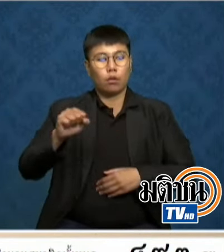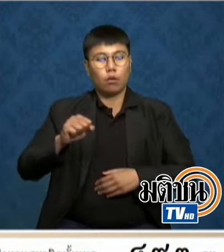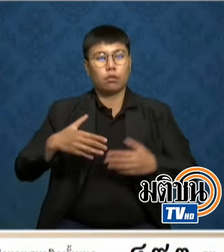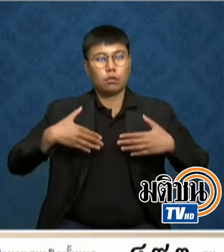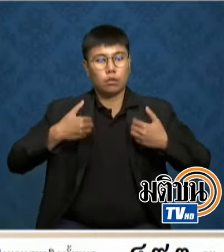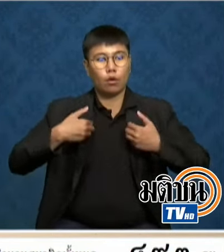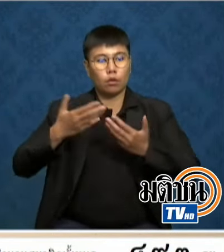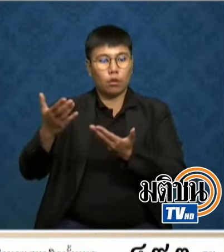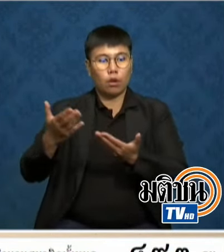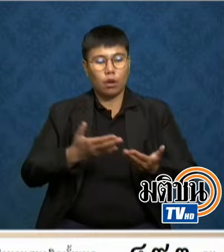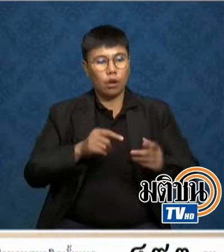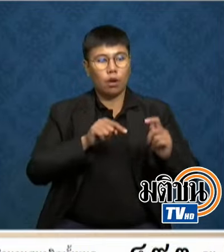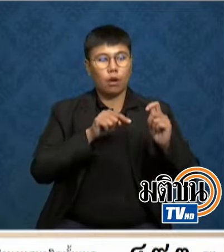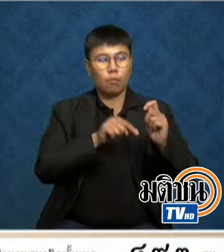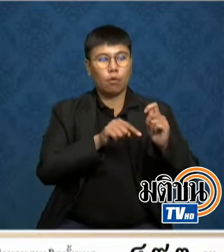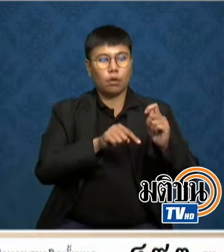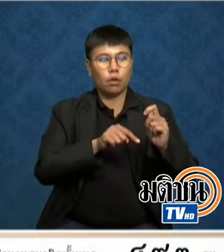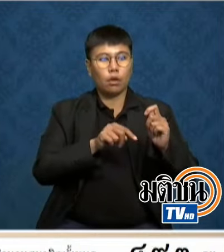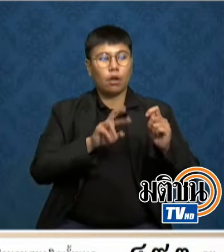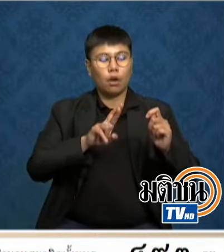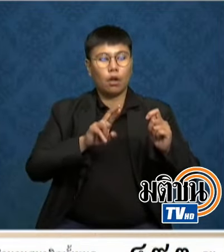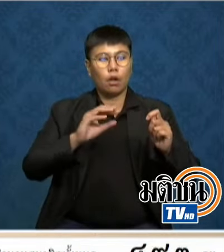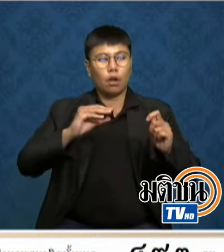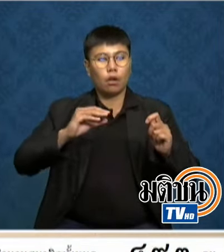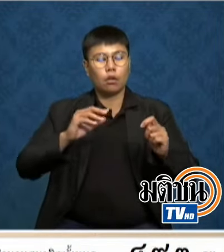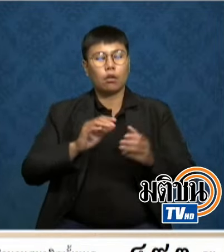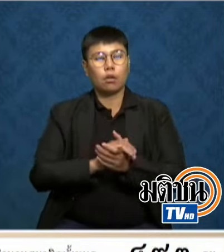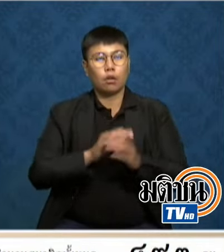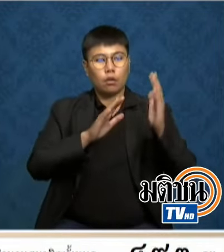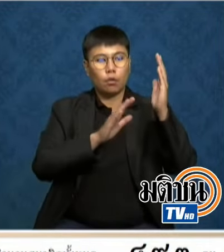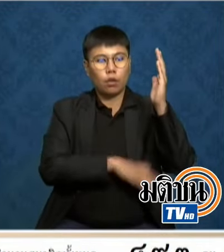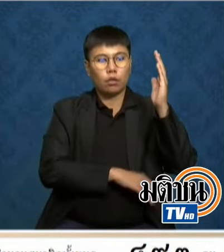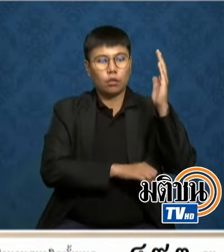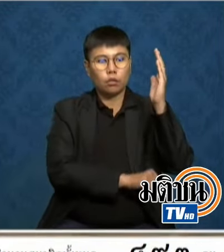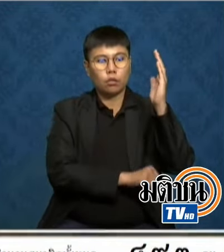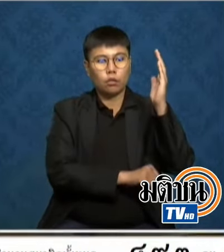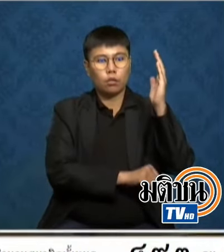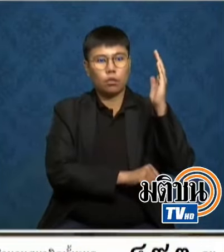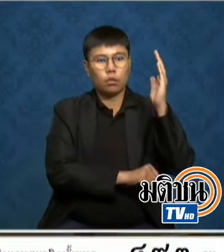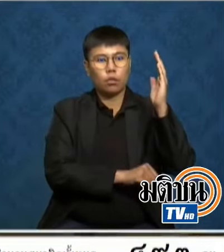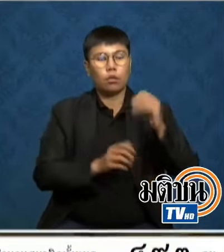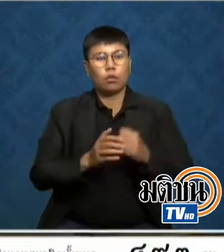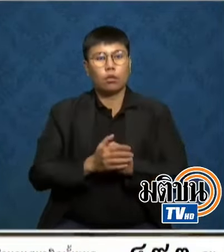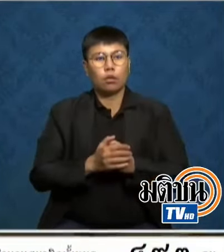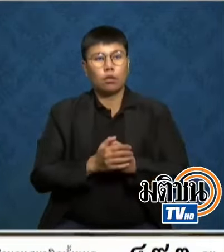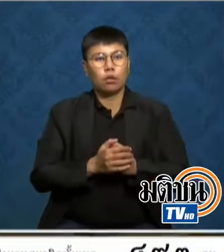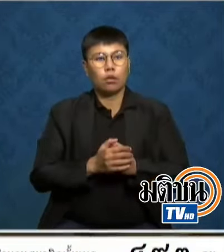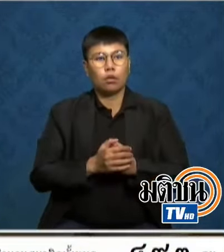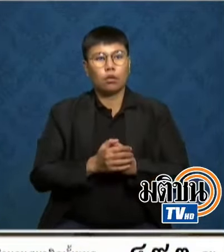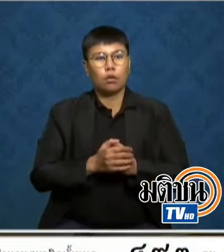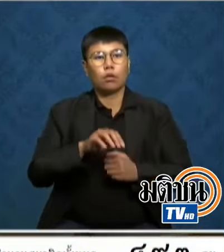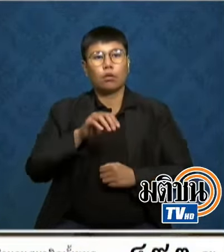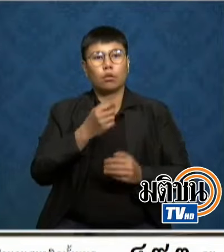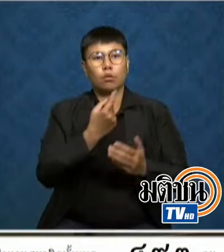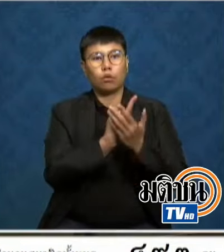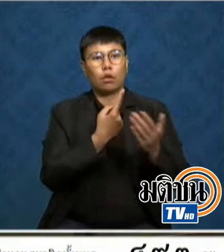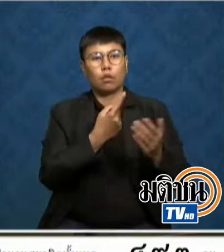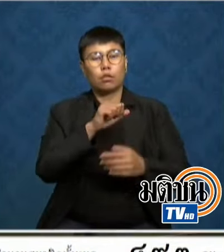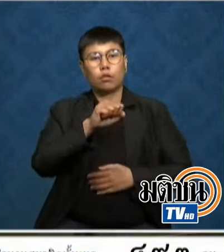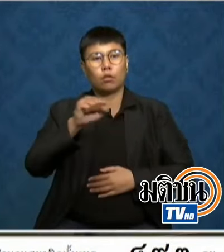คณะจากอำเภอละโนดจังหวัดสงขลาครับนำโดยท่านส.ส.จิรัตน์นะครับ